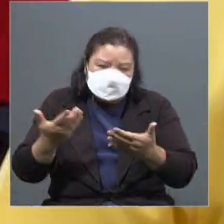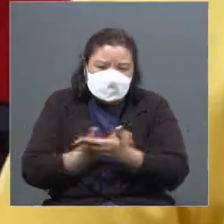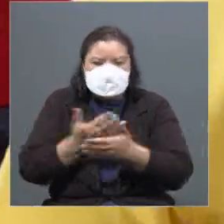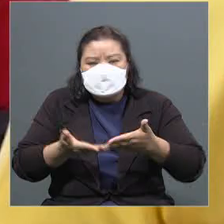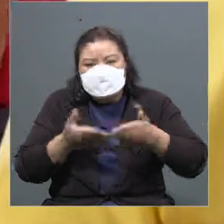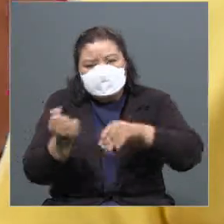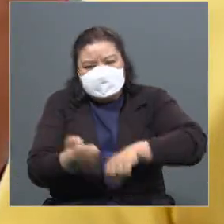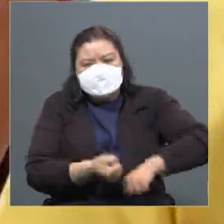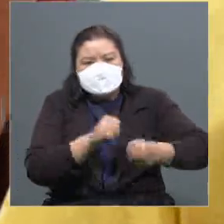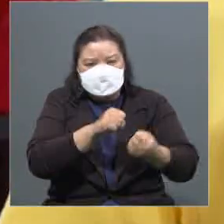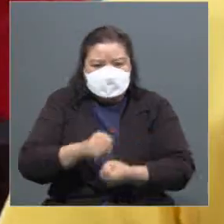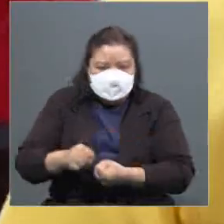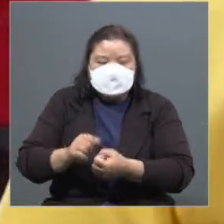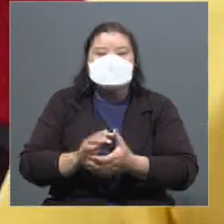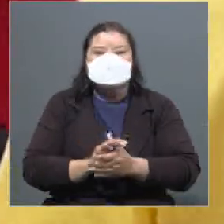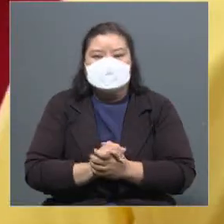สิ่งของบรรเทาทุกข์แบบนี้นะคะ